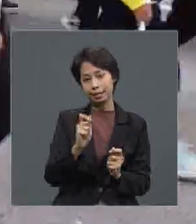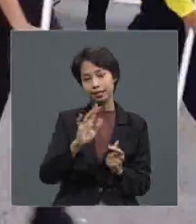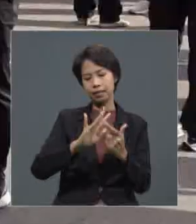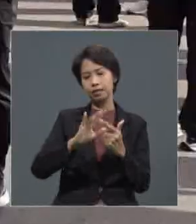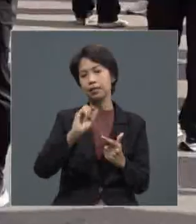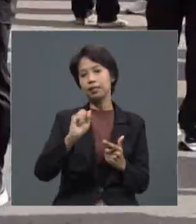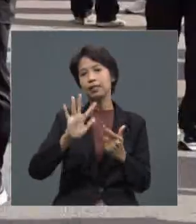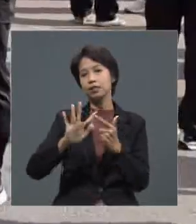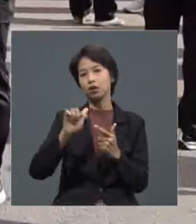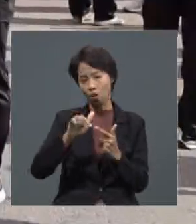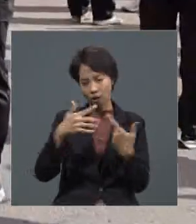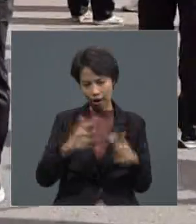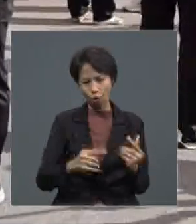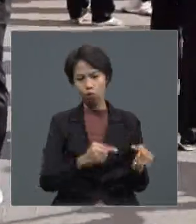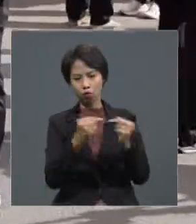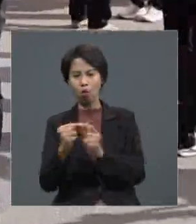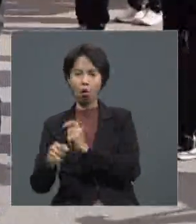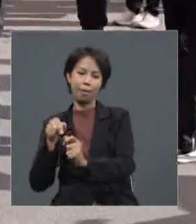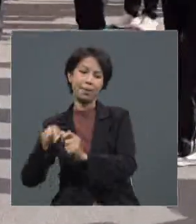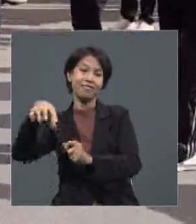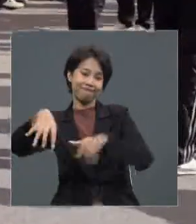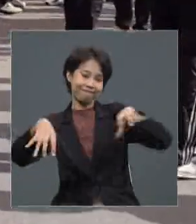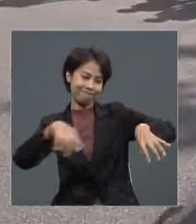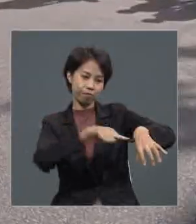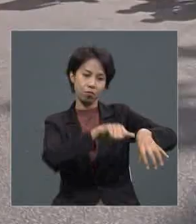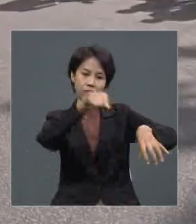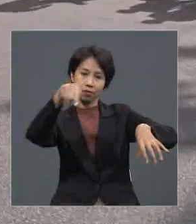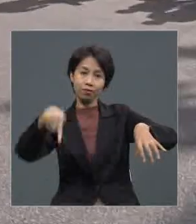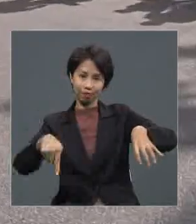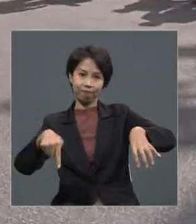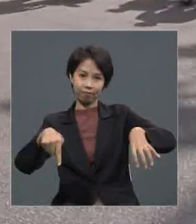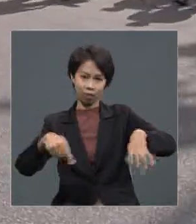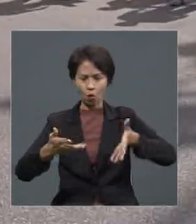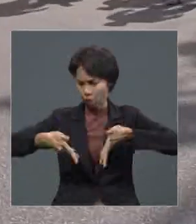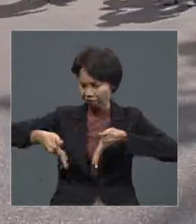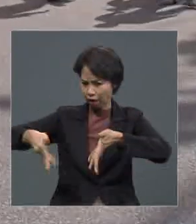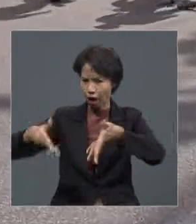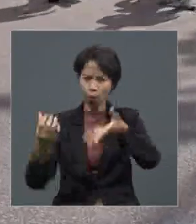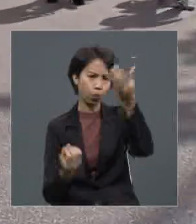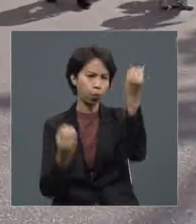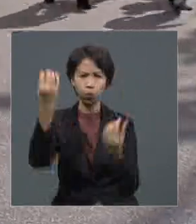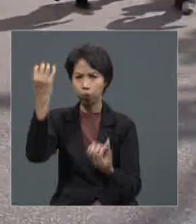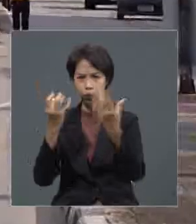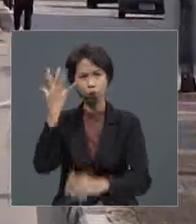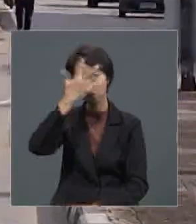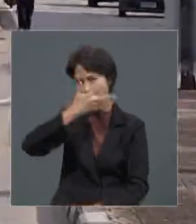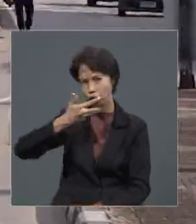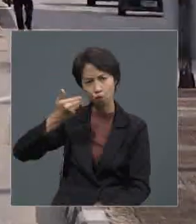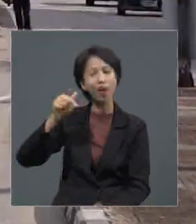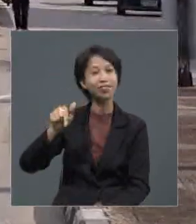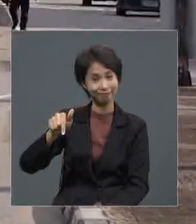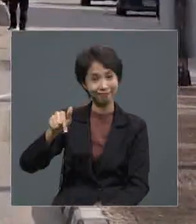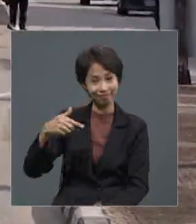อณจุดรอยต่อเขายือลาแปซึ่งอันนี้เป็นเส้นทางที่ทัศนียภาพสวยงามมากคุณผู้ชมจากนั้นก็จะเคลื่อนขบวนเข้